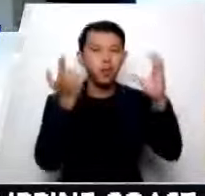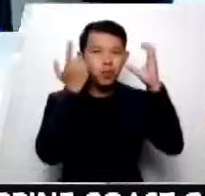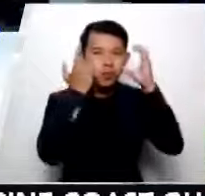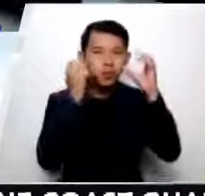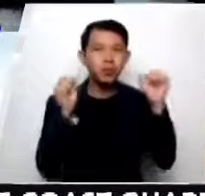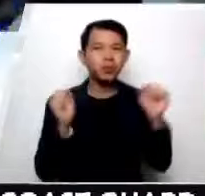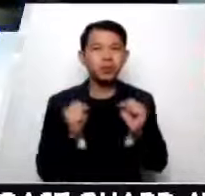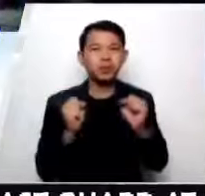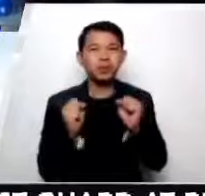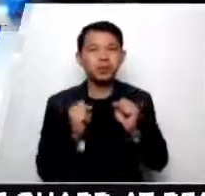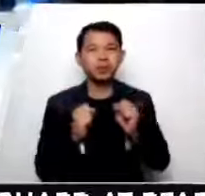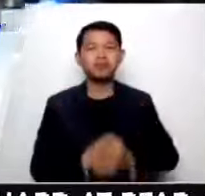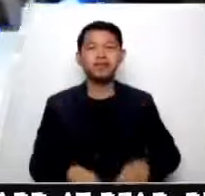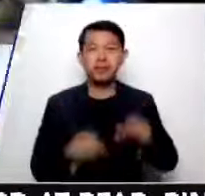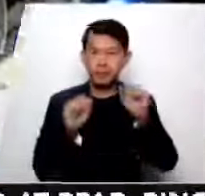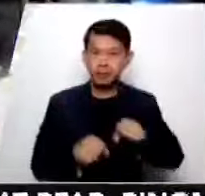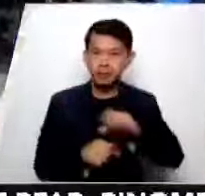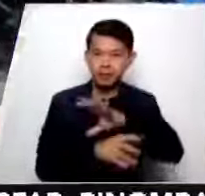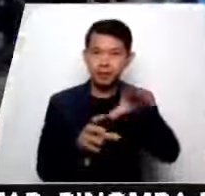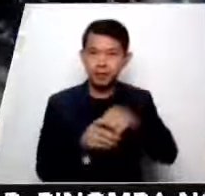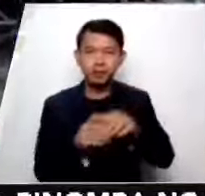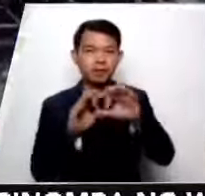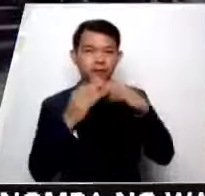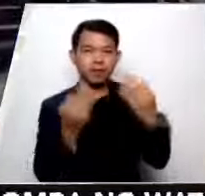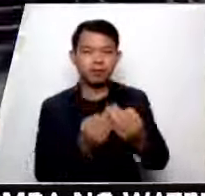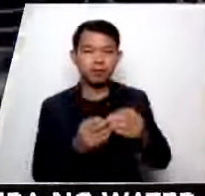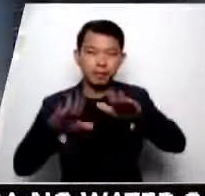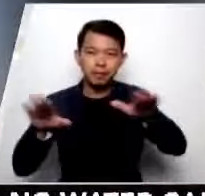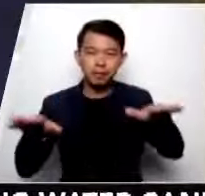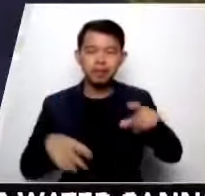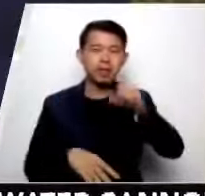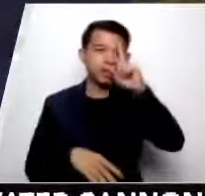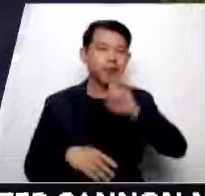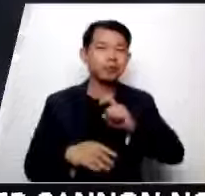sa buong pamilya, bata man o matanda.